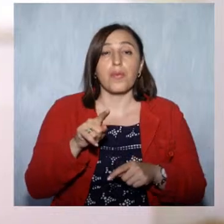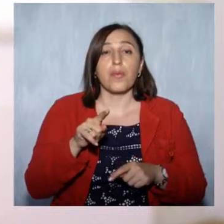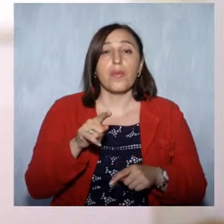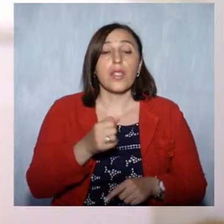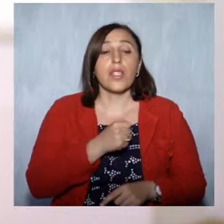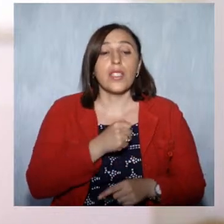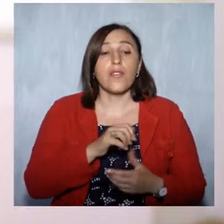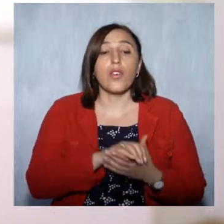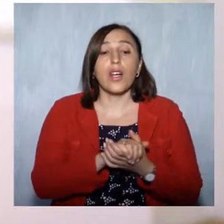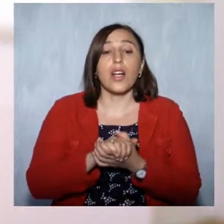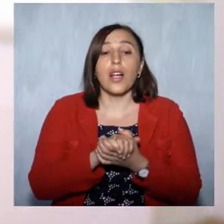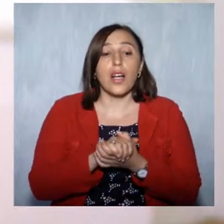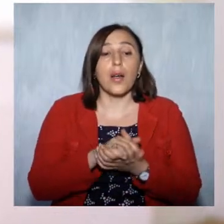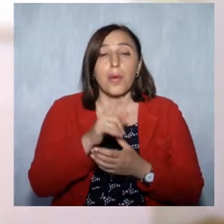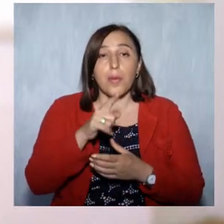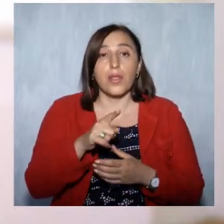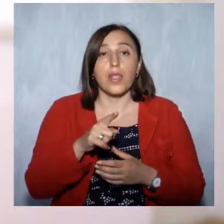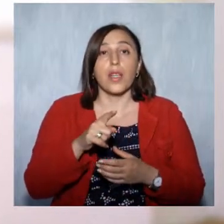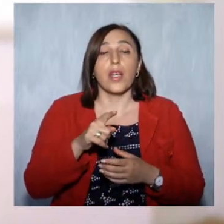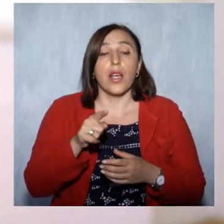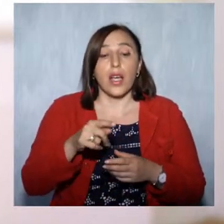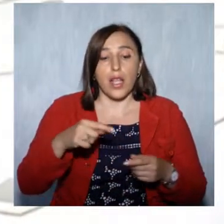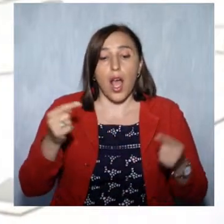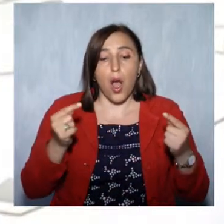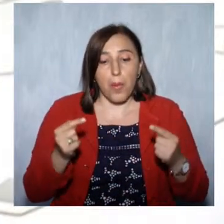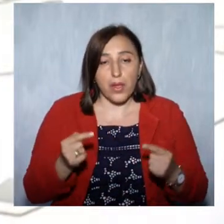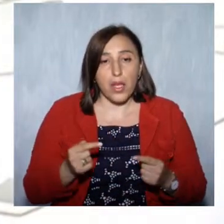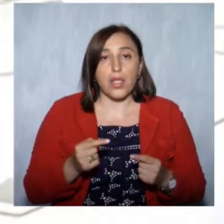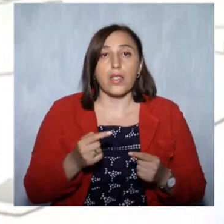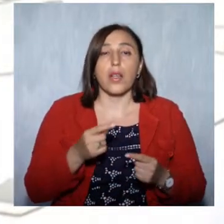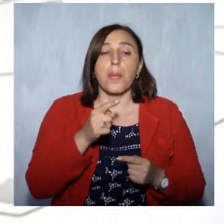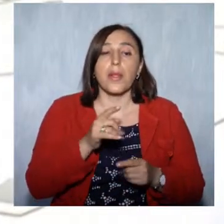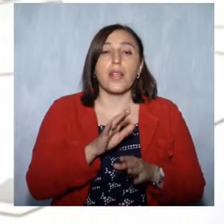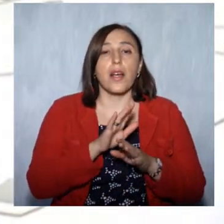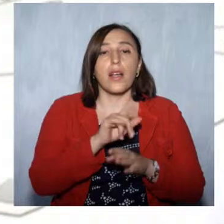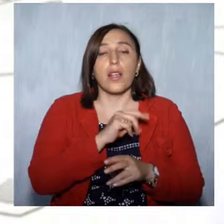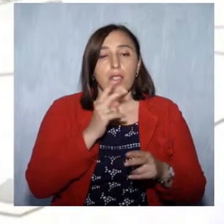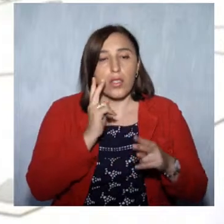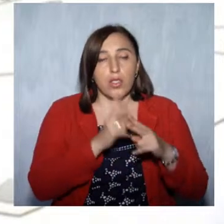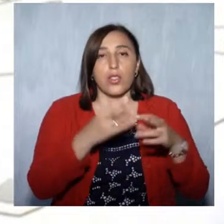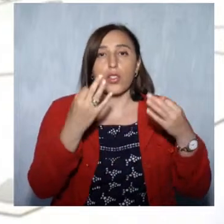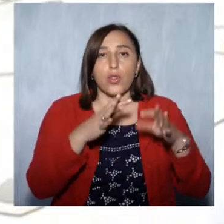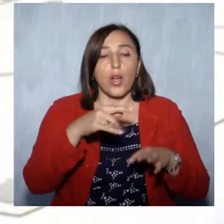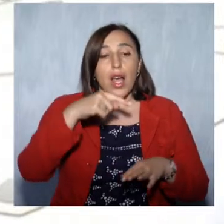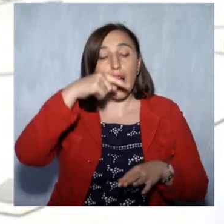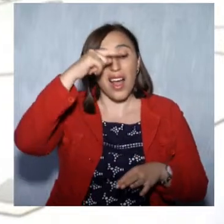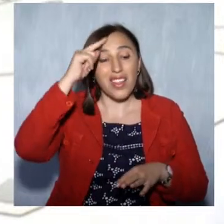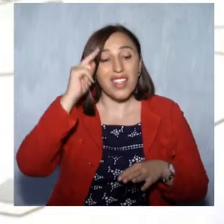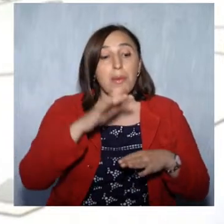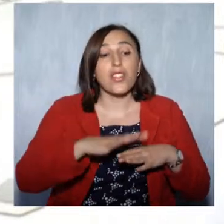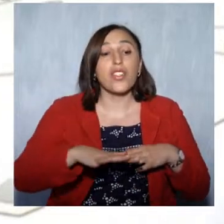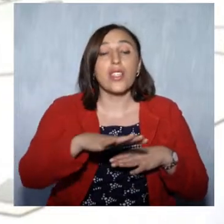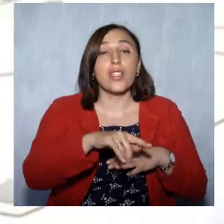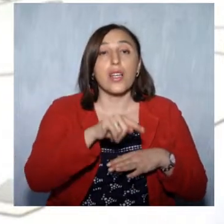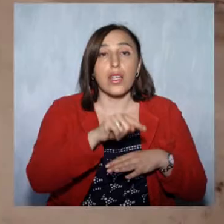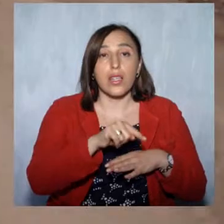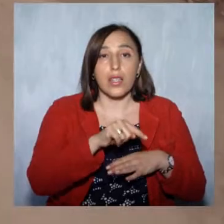ուժերը երակոմ հայտարարության դրույթներին համապատասխան պետք է վերջ տան ադրբեջանական տարածքներում, որտեղ նրանք